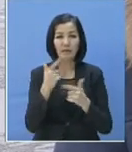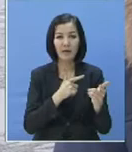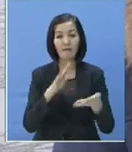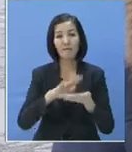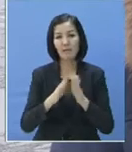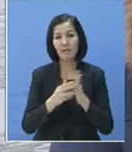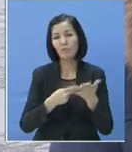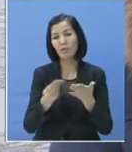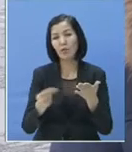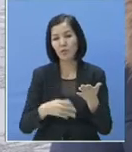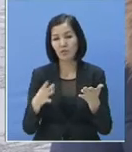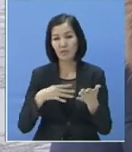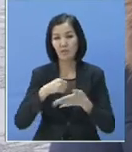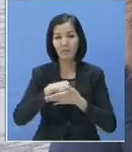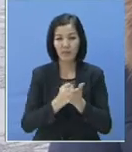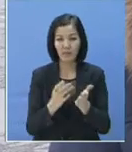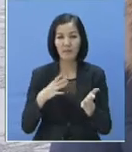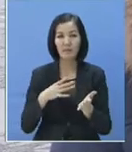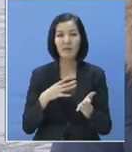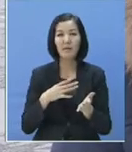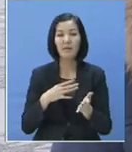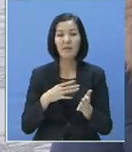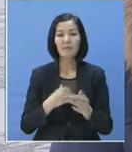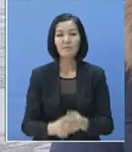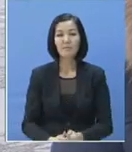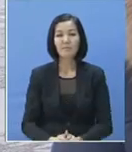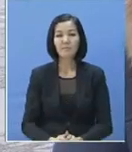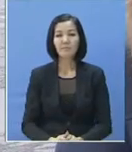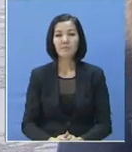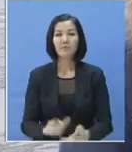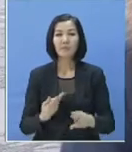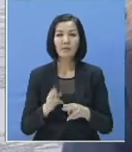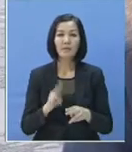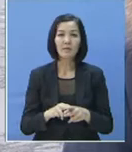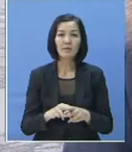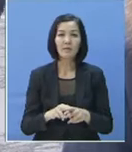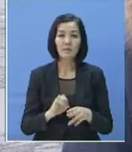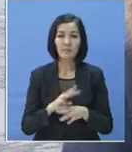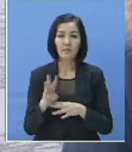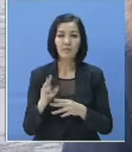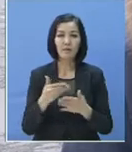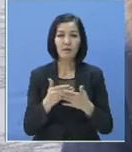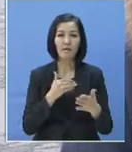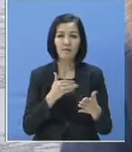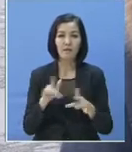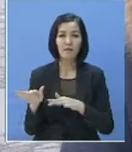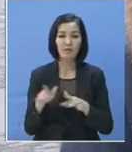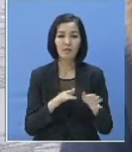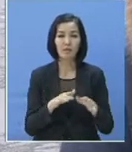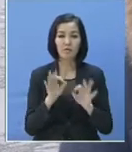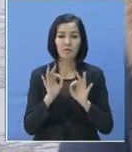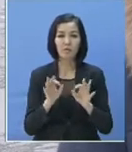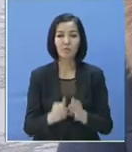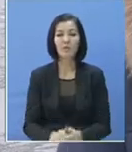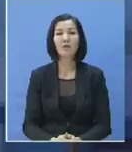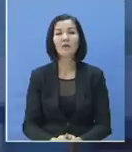келісім шарттар, оларға сол жаңа бағдарлама жеткізілген. Яғни бұл жағынан барлығы қамдалып, ол жұмыс өзің ретіне